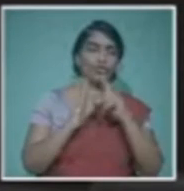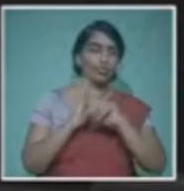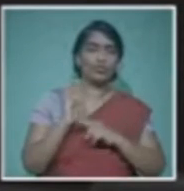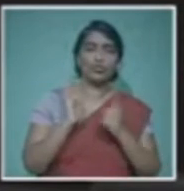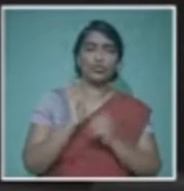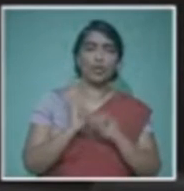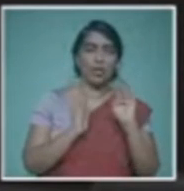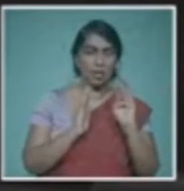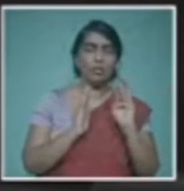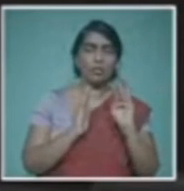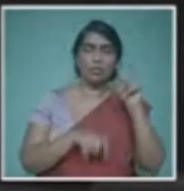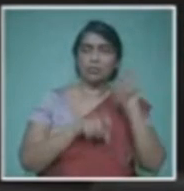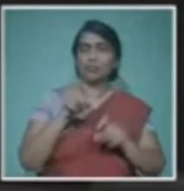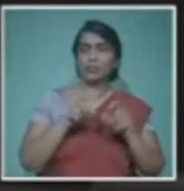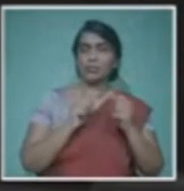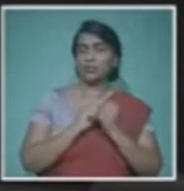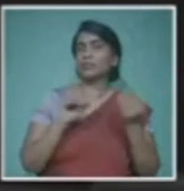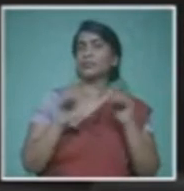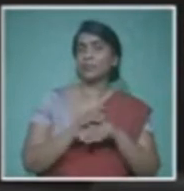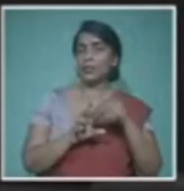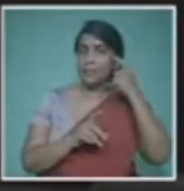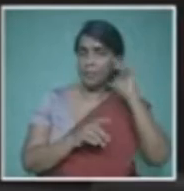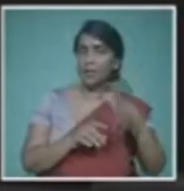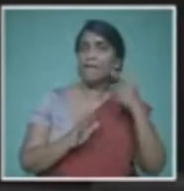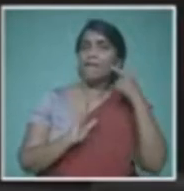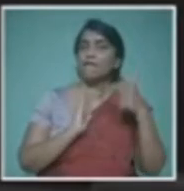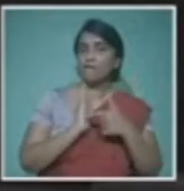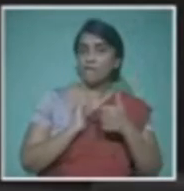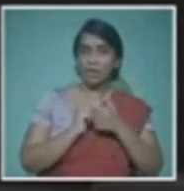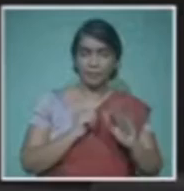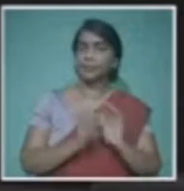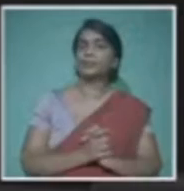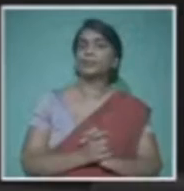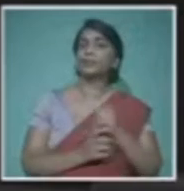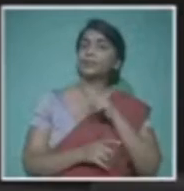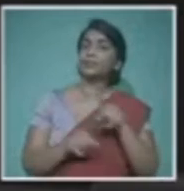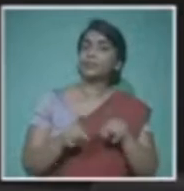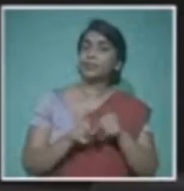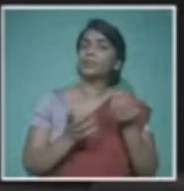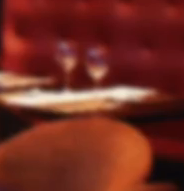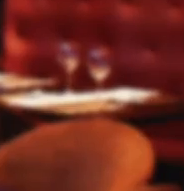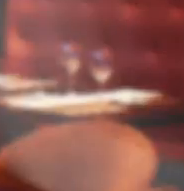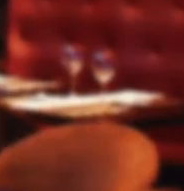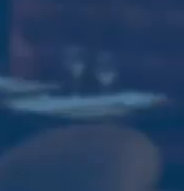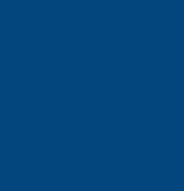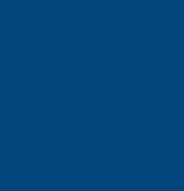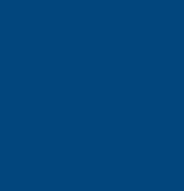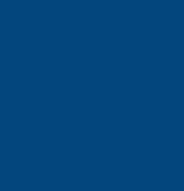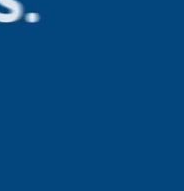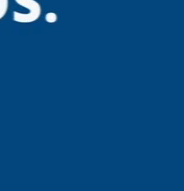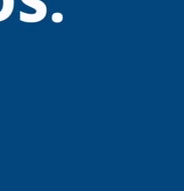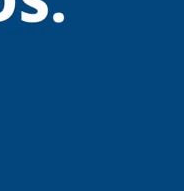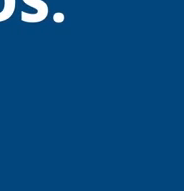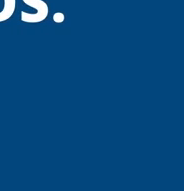තව 40ක් වගේ ප්‍රමාණයක් අපි බඳවා ගන්න බලනවා දැනට ඒ විභාගය පවත්වාගෙන යනවා ඒ වගේම තවත් පැත්තකින් මේ enjoy 1%